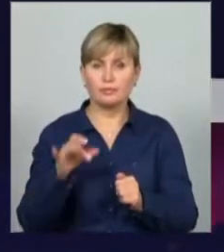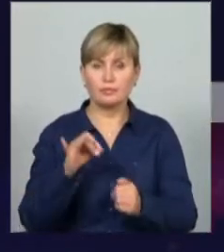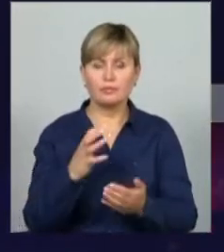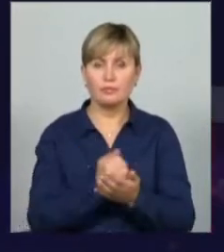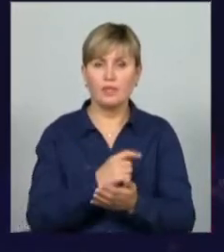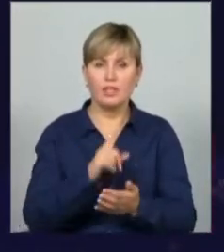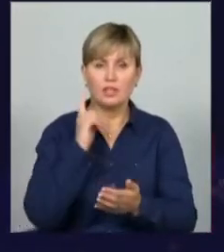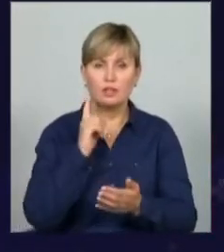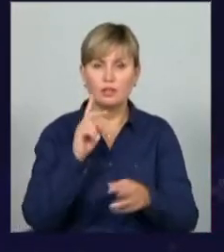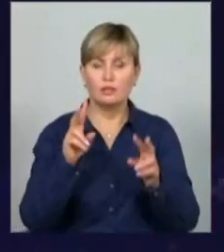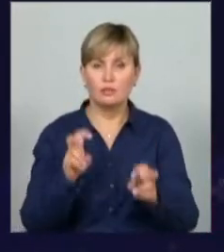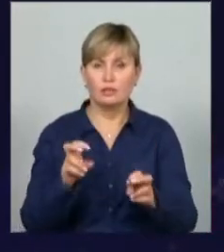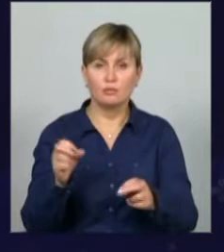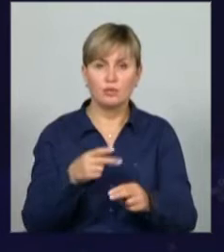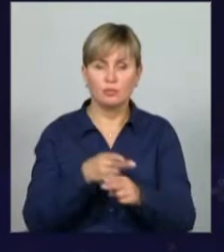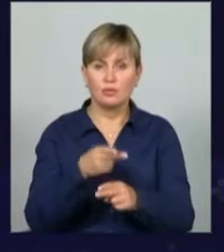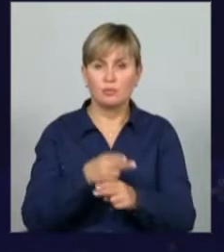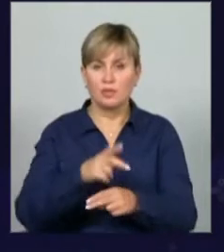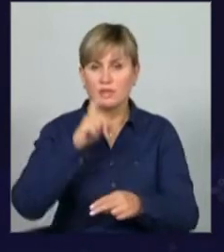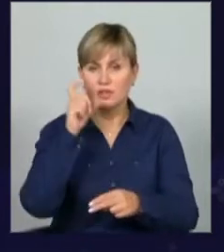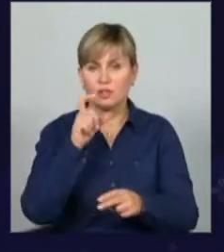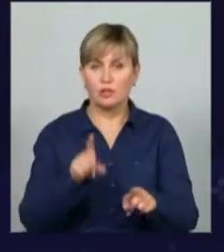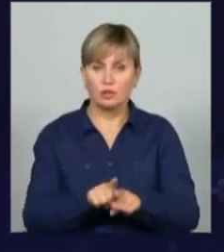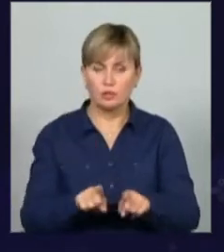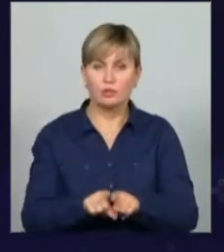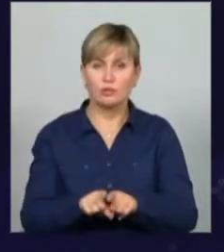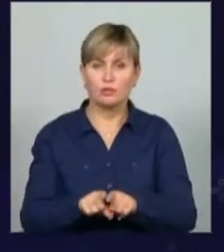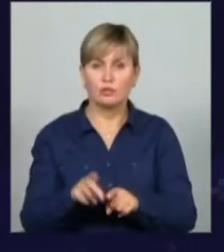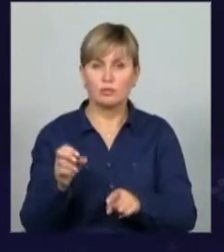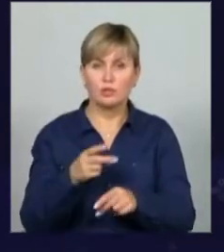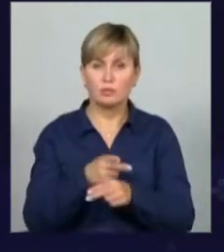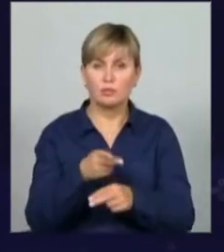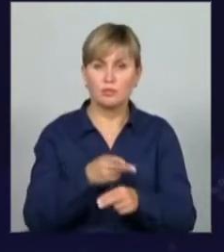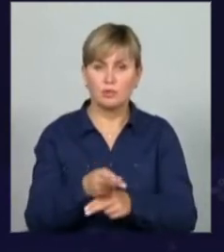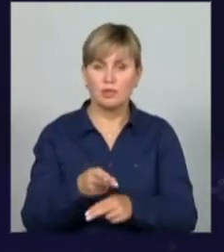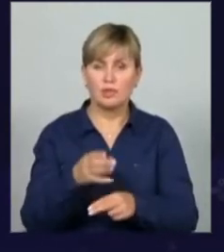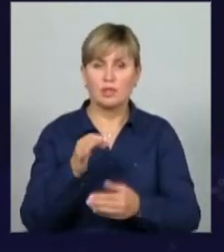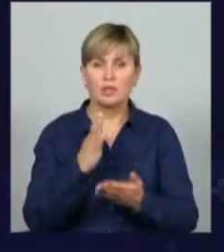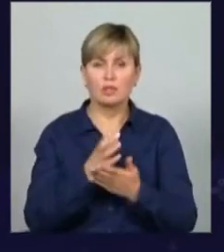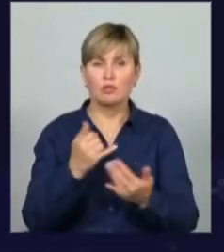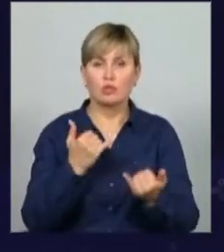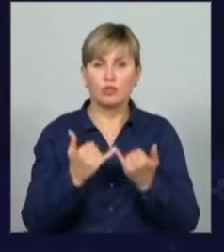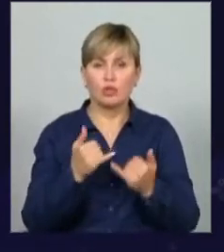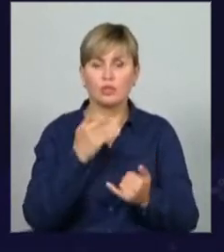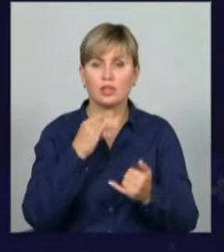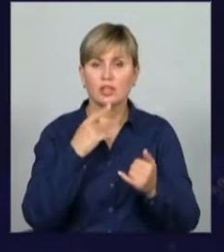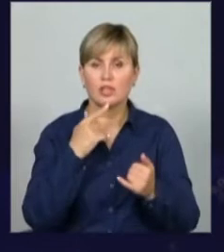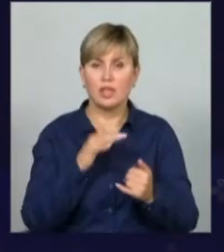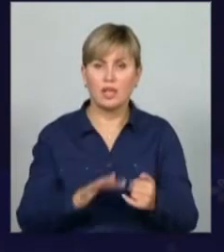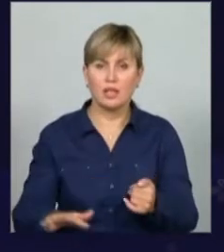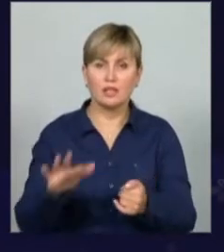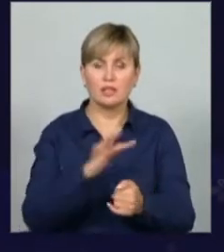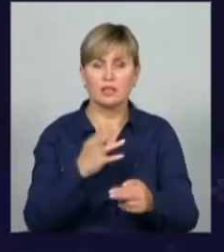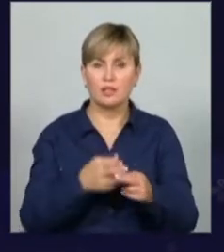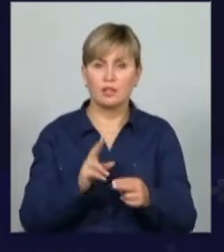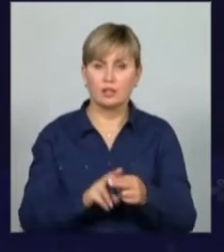Получается, зеленый статус проходит беспрепятственно, синий тоже беспрепятственно проходит. Есть еще желтый и красный статус,